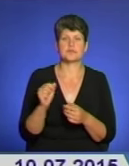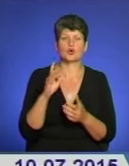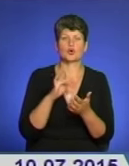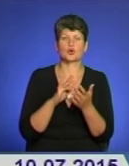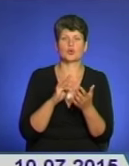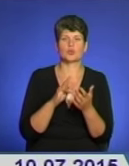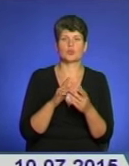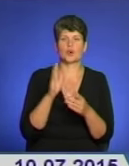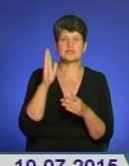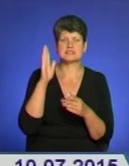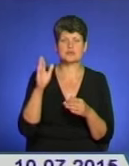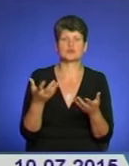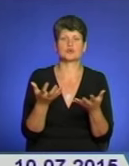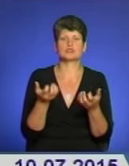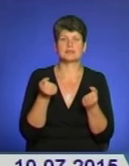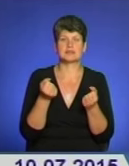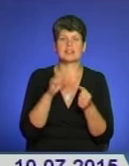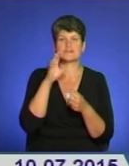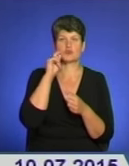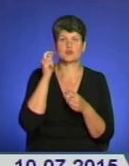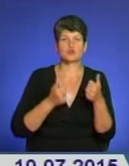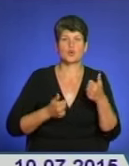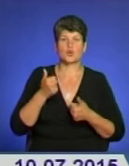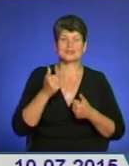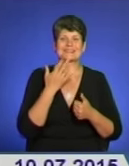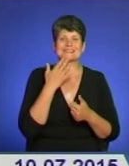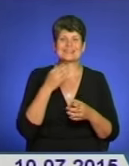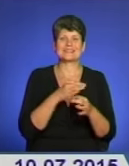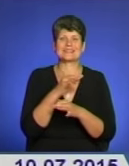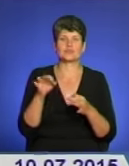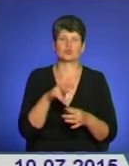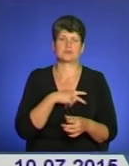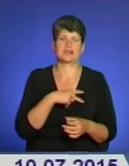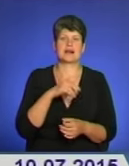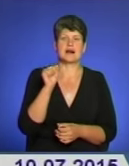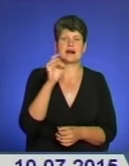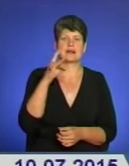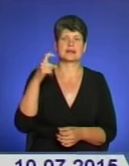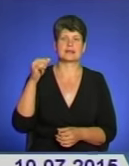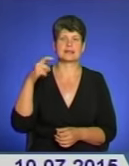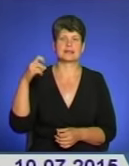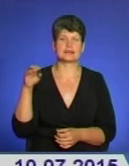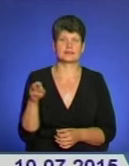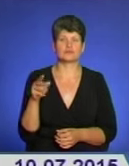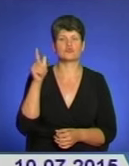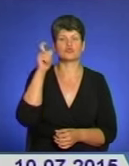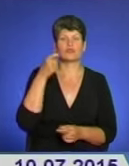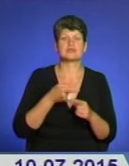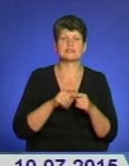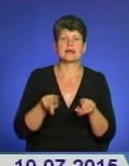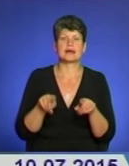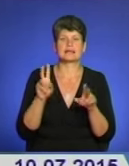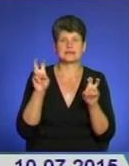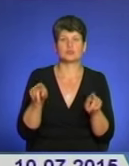Юрія Вербовецького отримала на всеукраїнському конкурсі національну архітектурну премію «Архіхід». У Чортковій ця тема нині